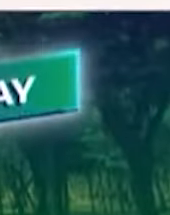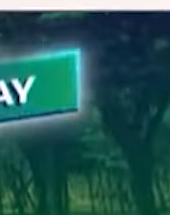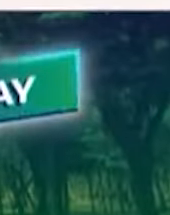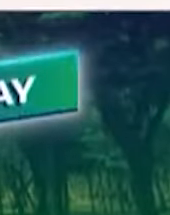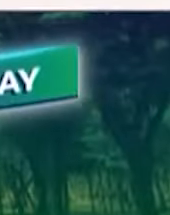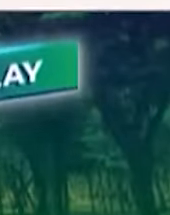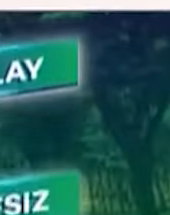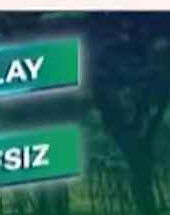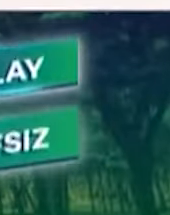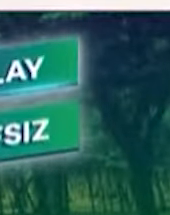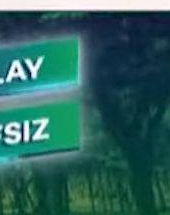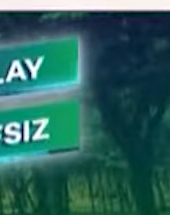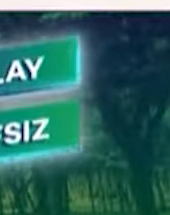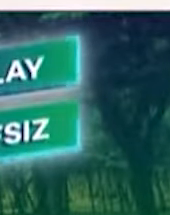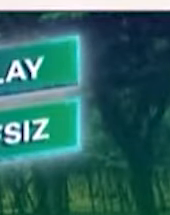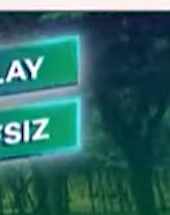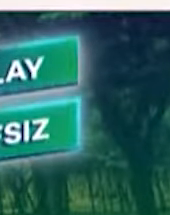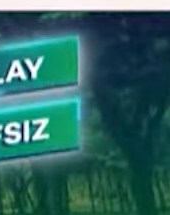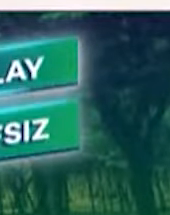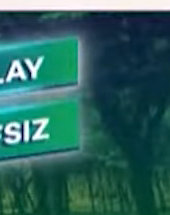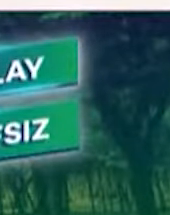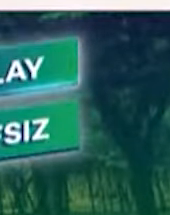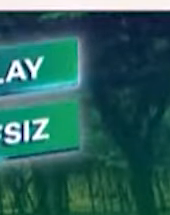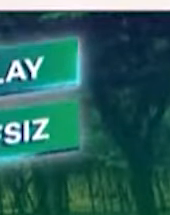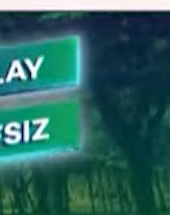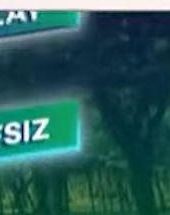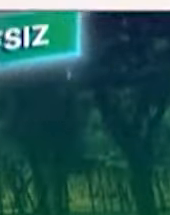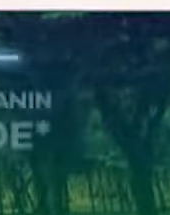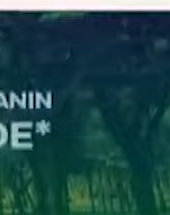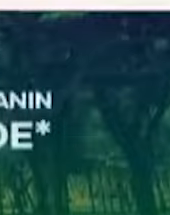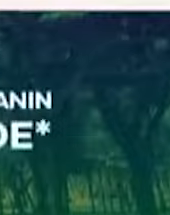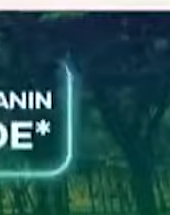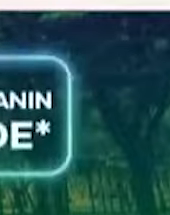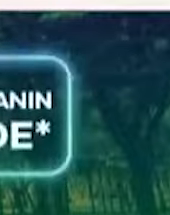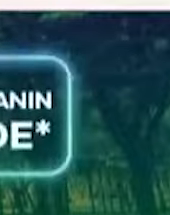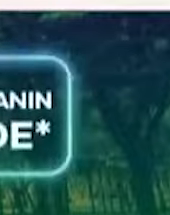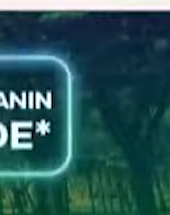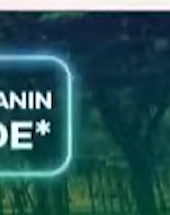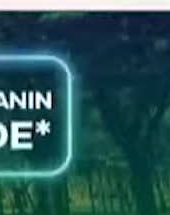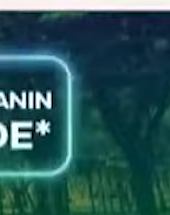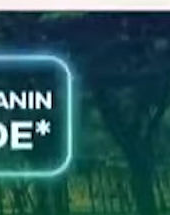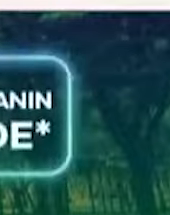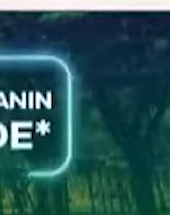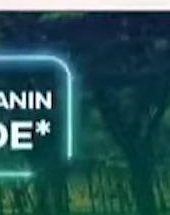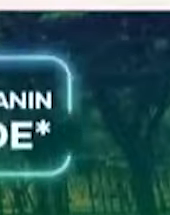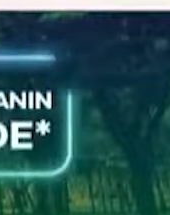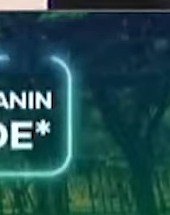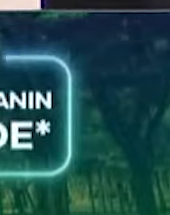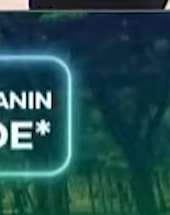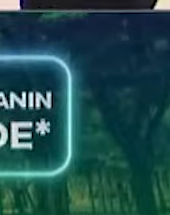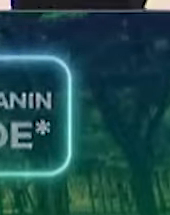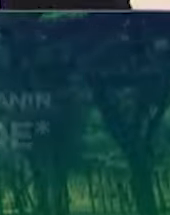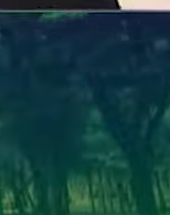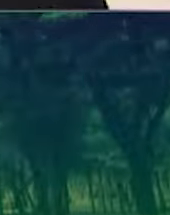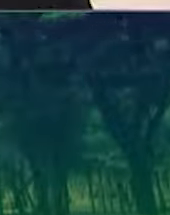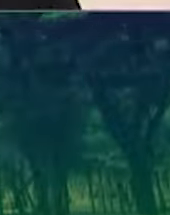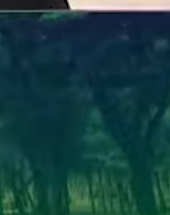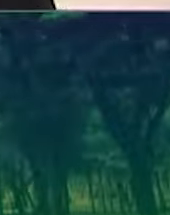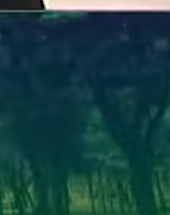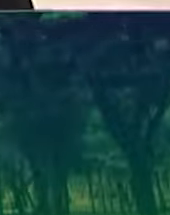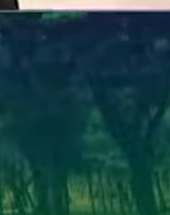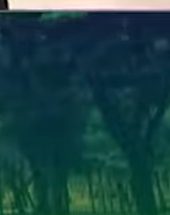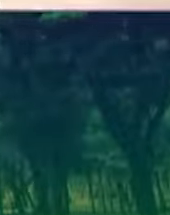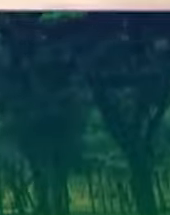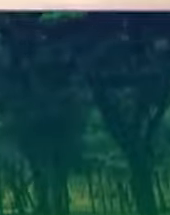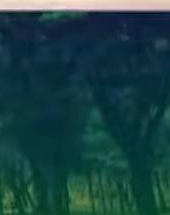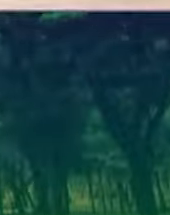Evet. Tost peyniri bir eritme peynirdir. Evet hocam bak komprin bizim... arasında kaşar koyan varsa helal olsun Kadir, diyorum. Kadir arkadaşımız mesela sabahları 5 tane eski eritme peynir. Eski